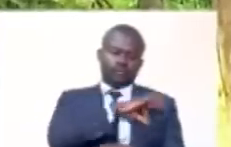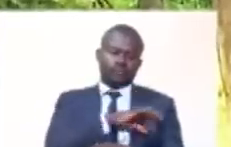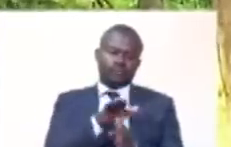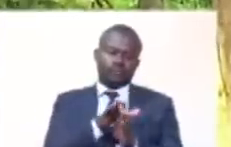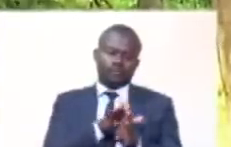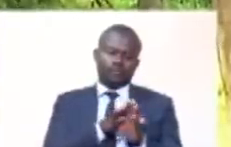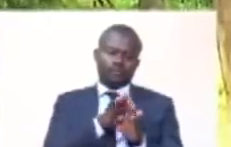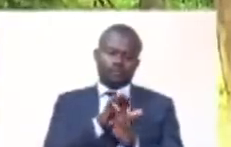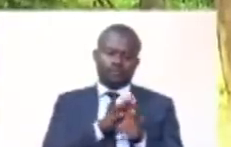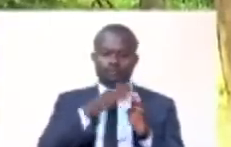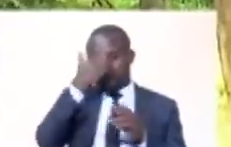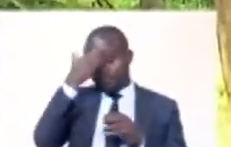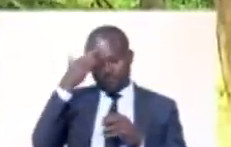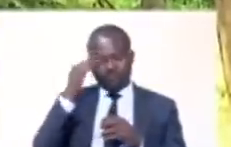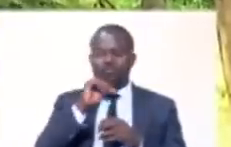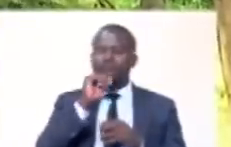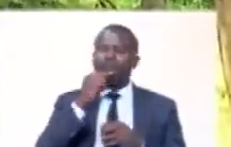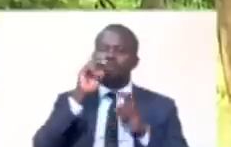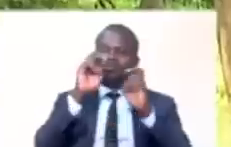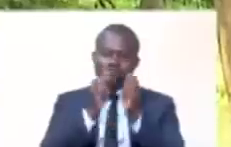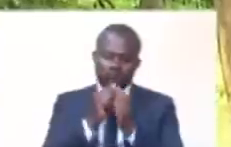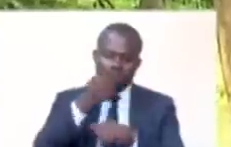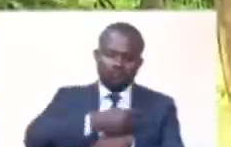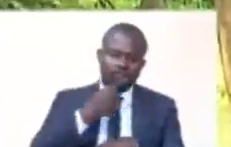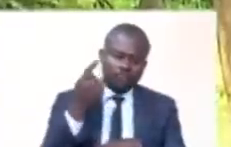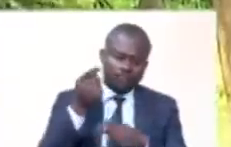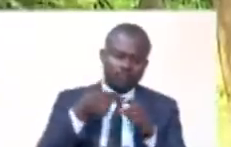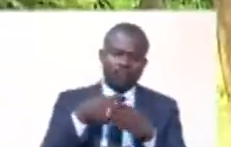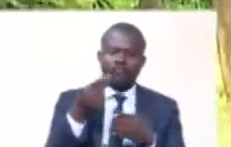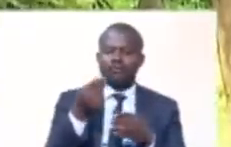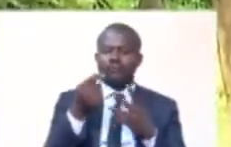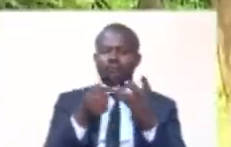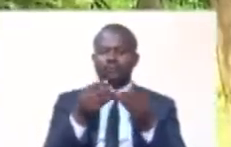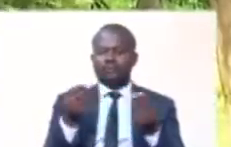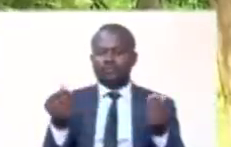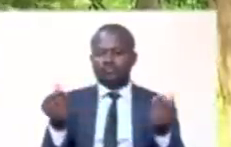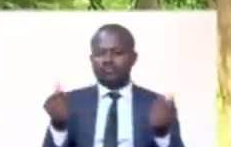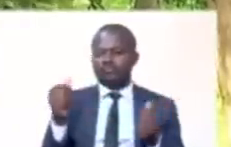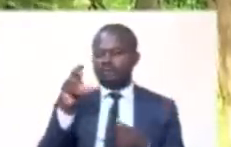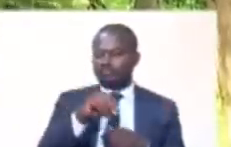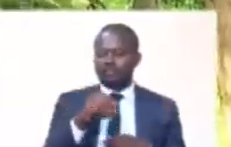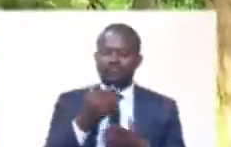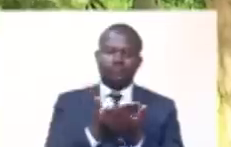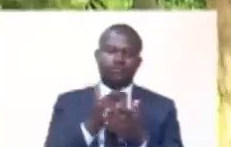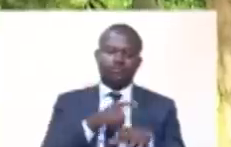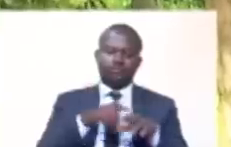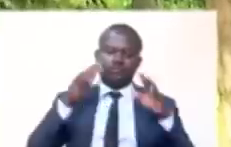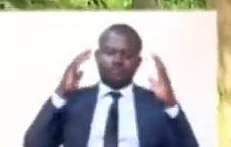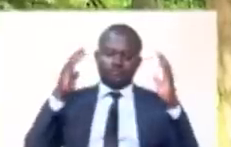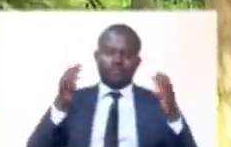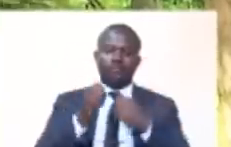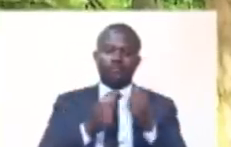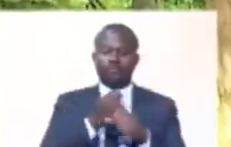buhoro. Niyo mpamvu rero utavuga ngo umunsi umwe haje amafaranga ibintu byasubiye mu buryo, oya, bizafata igihe, bishobora gufata